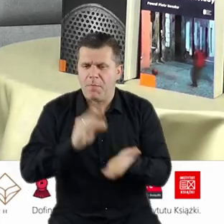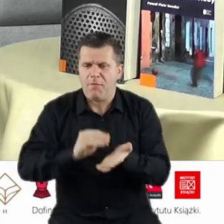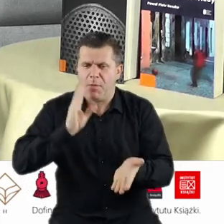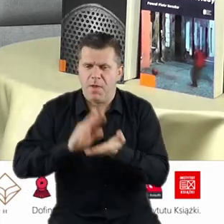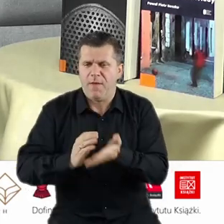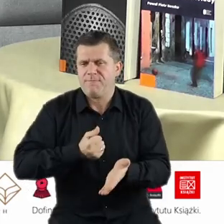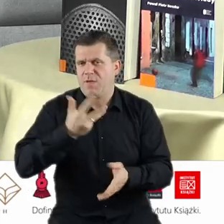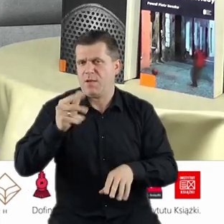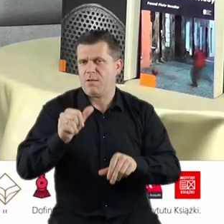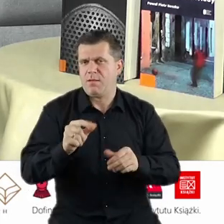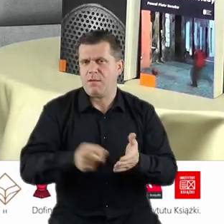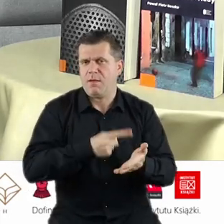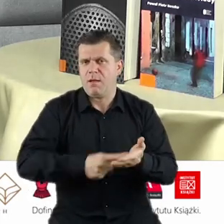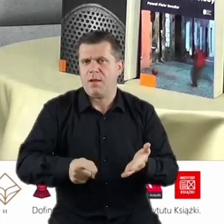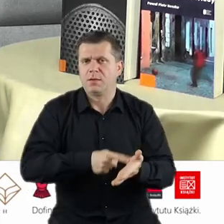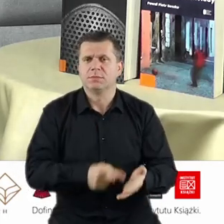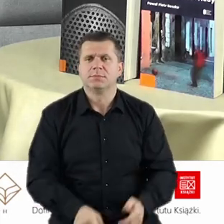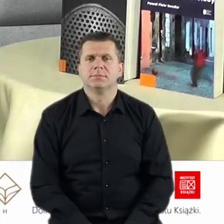powtarza się wielokrotnie.